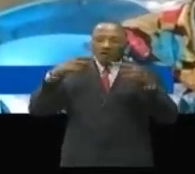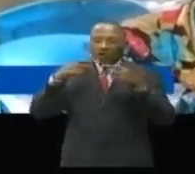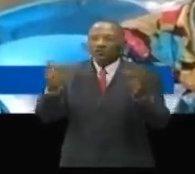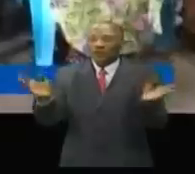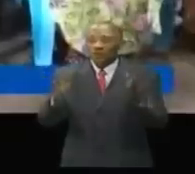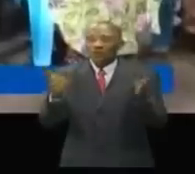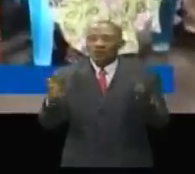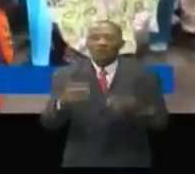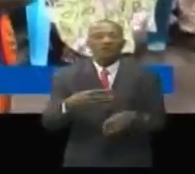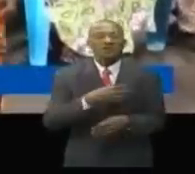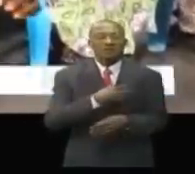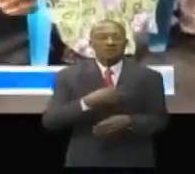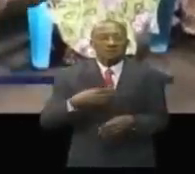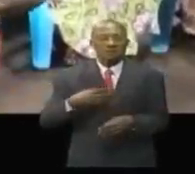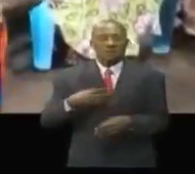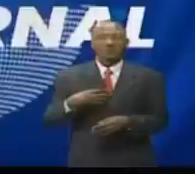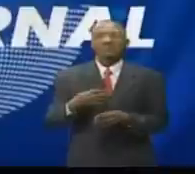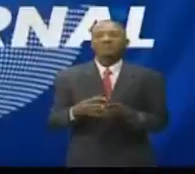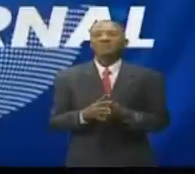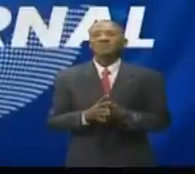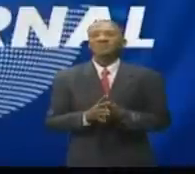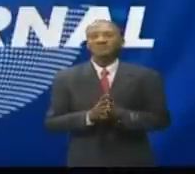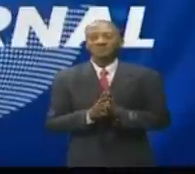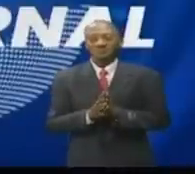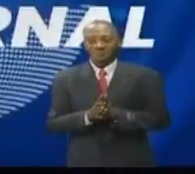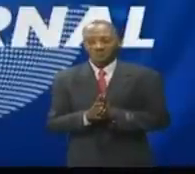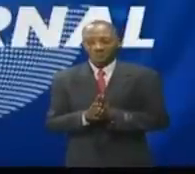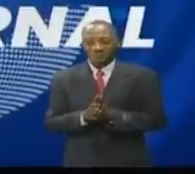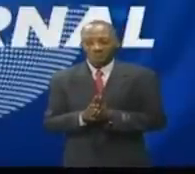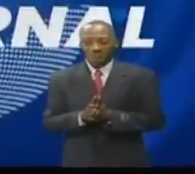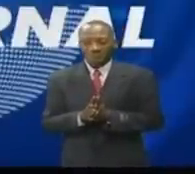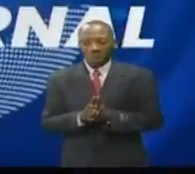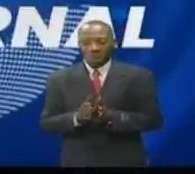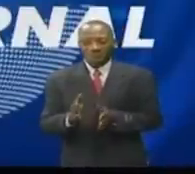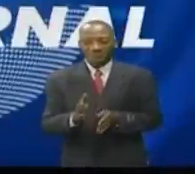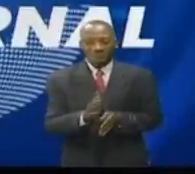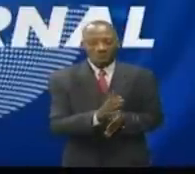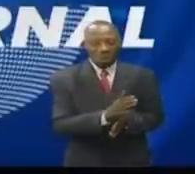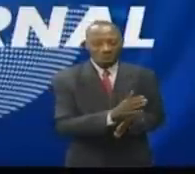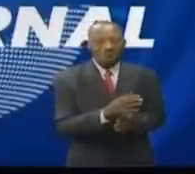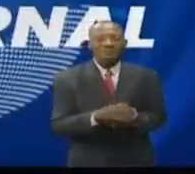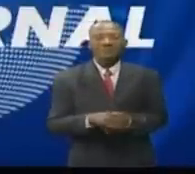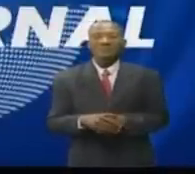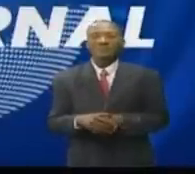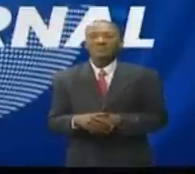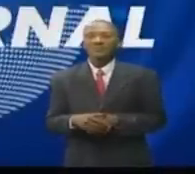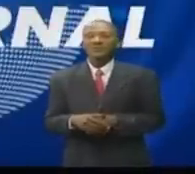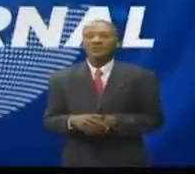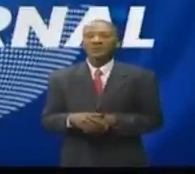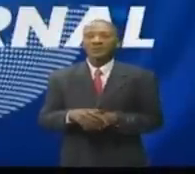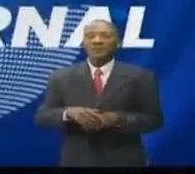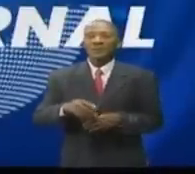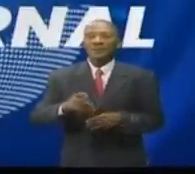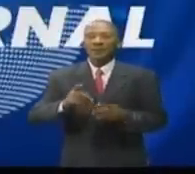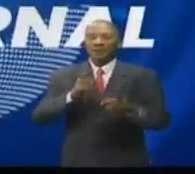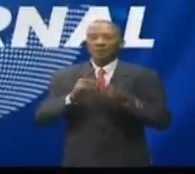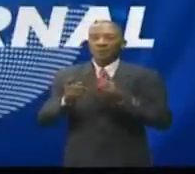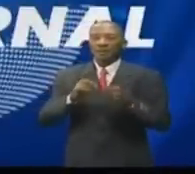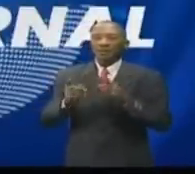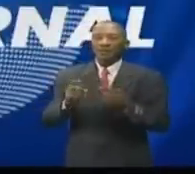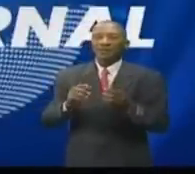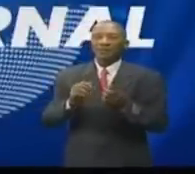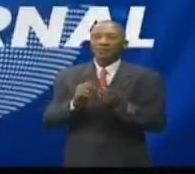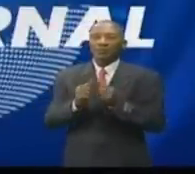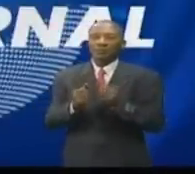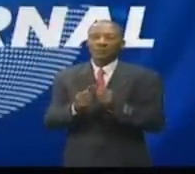le coin et recoin du pays. En politique, avec cette messe d'action des grâces pour honorer la mémoire de combattants